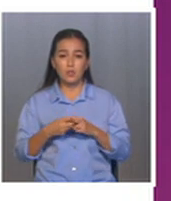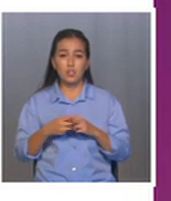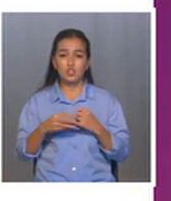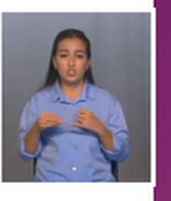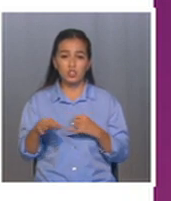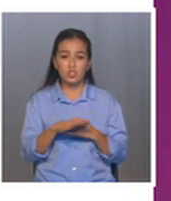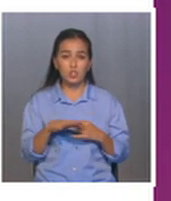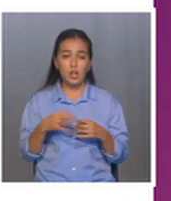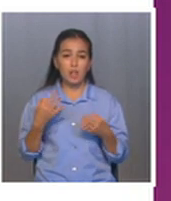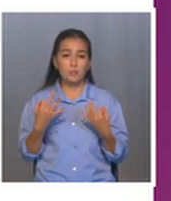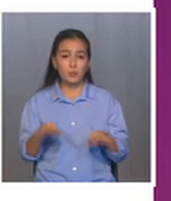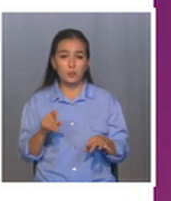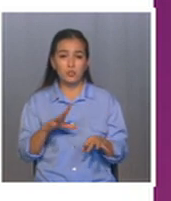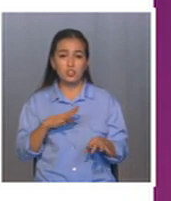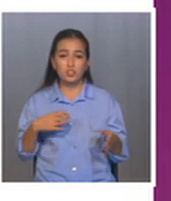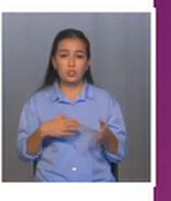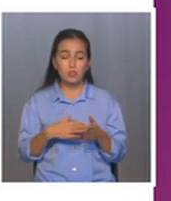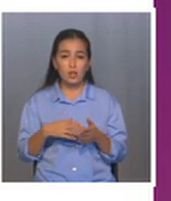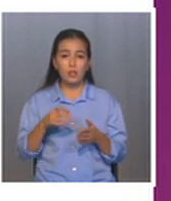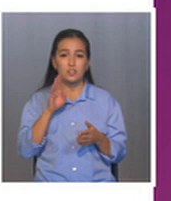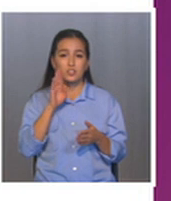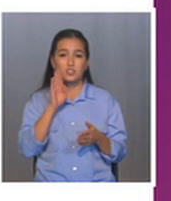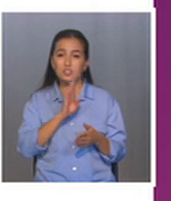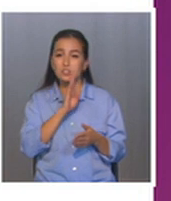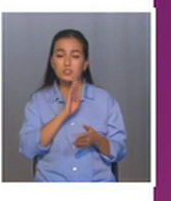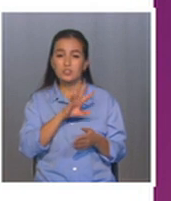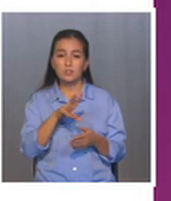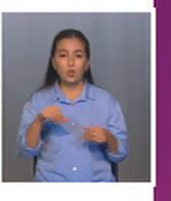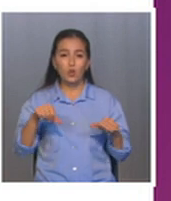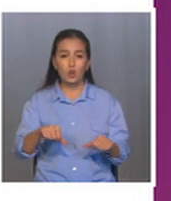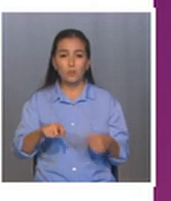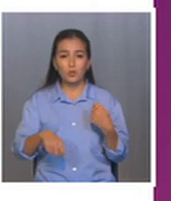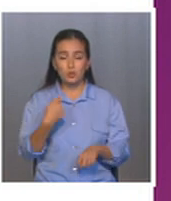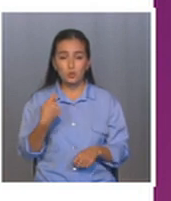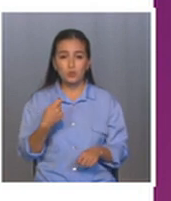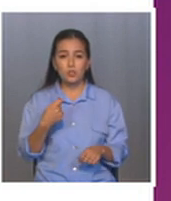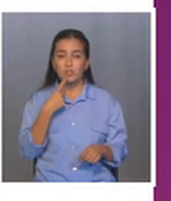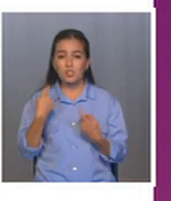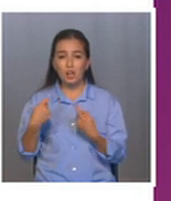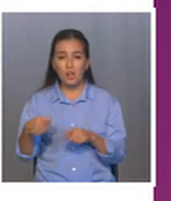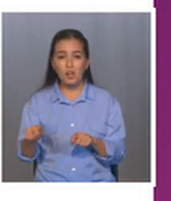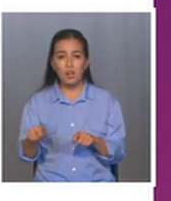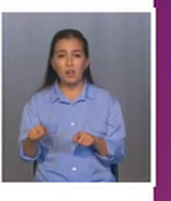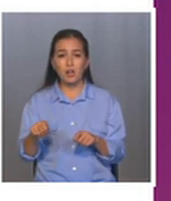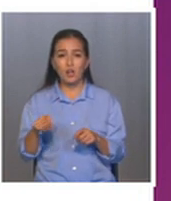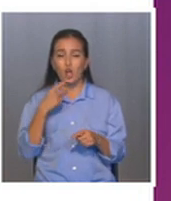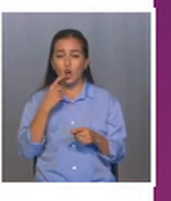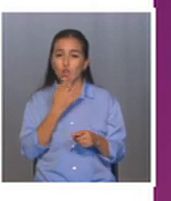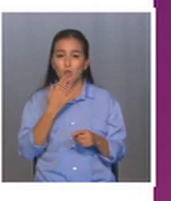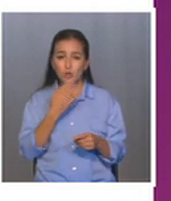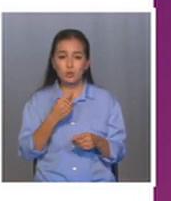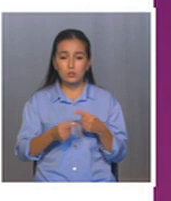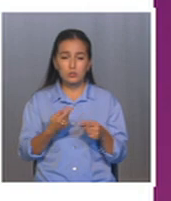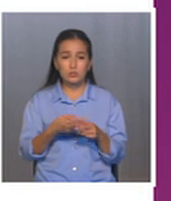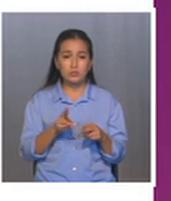бостандығының шектелуі, қыз бала құқығының бұзылуы, сатқындық, ұлт тамырына балта шабу, ұлт құндылықтарының